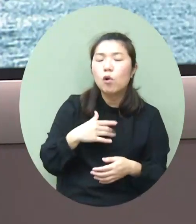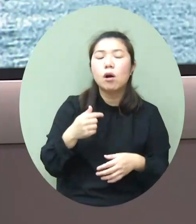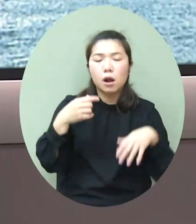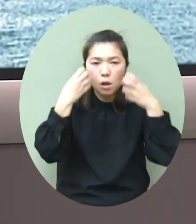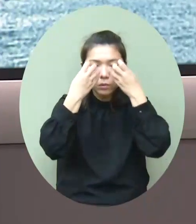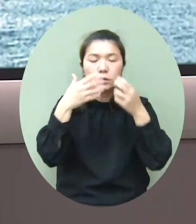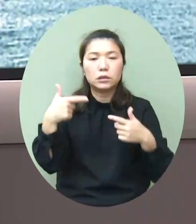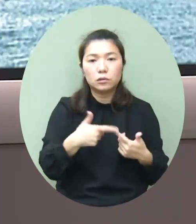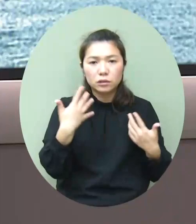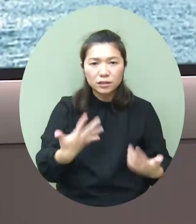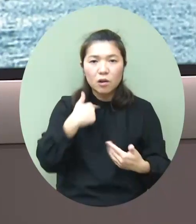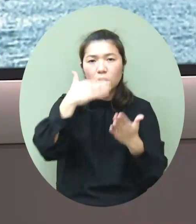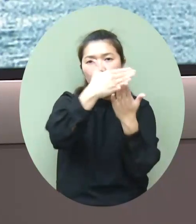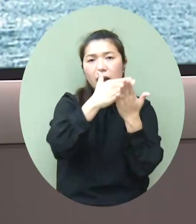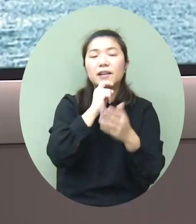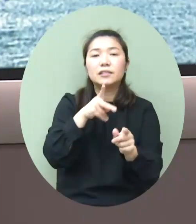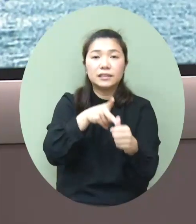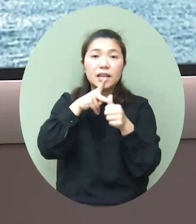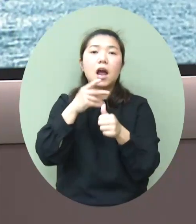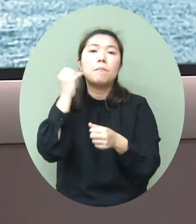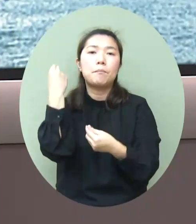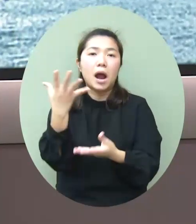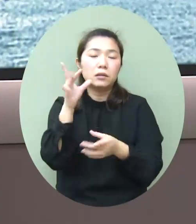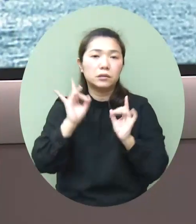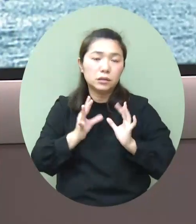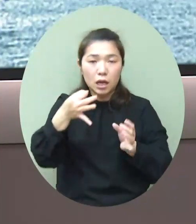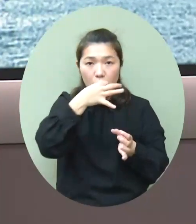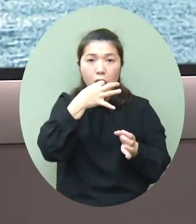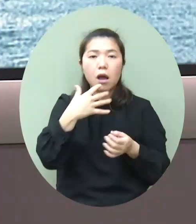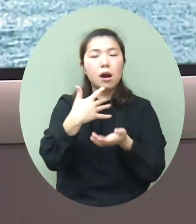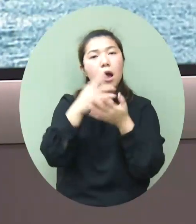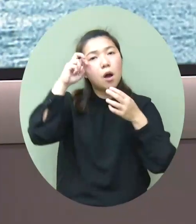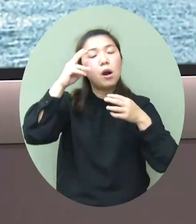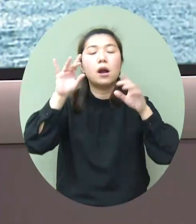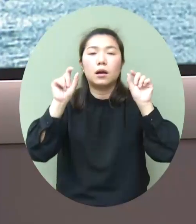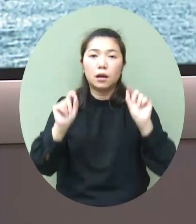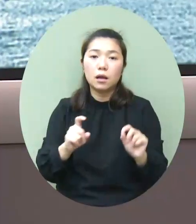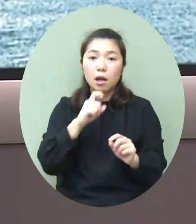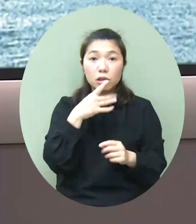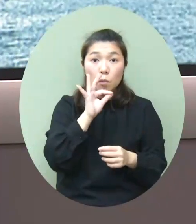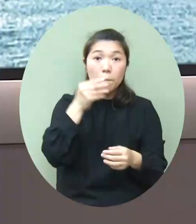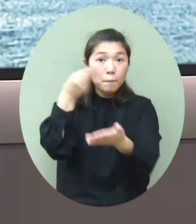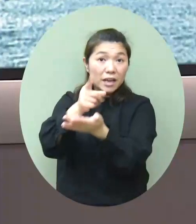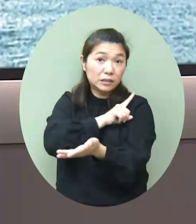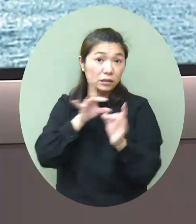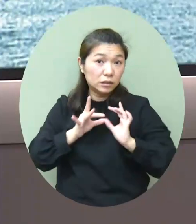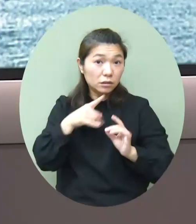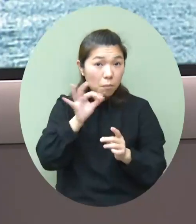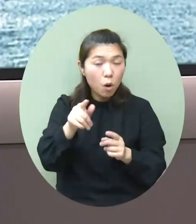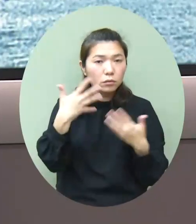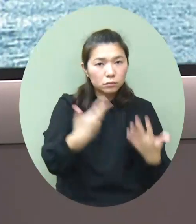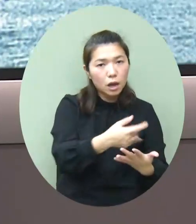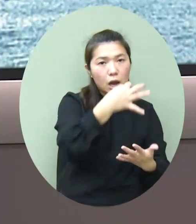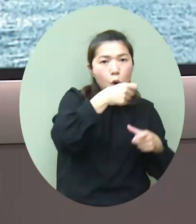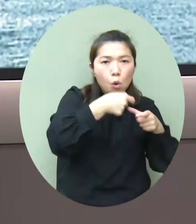使用的情况，我们也有既定的机制借出药物给私家医院，我们考虑的因素包